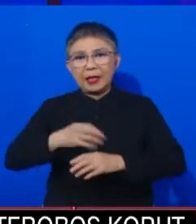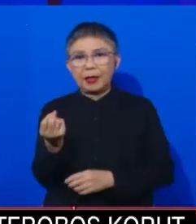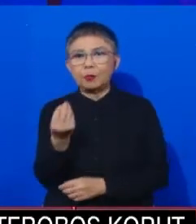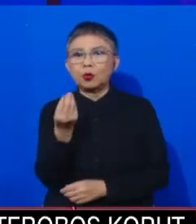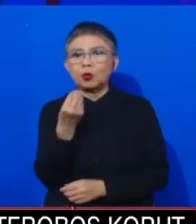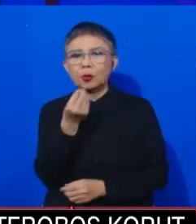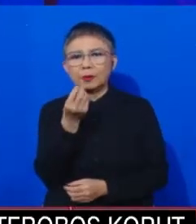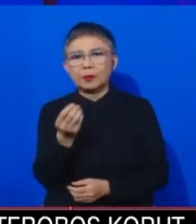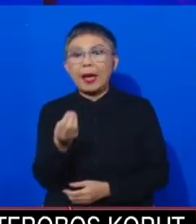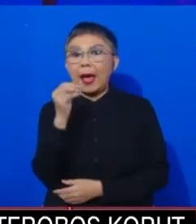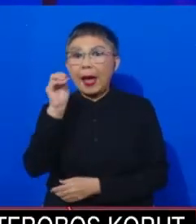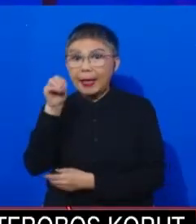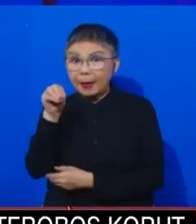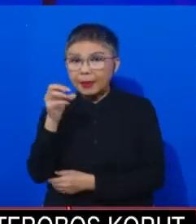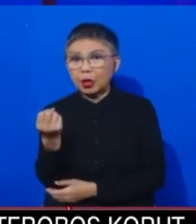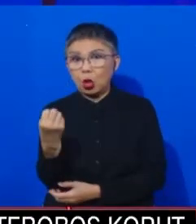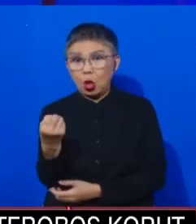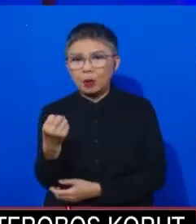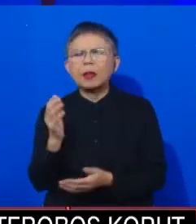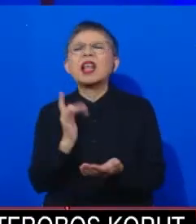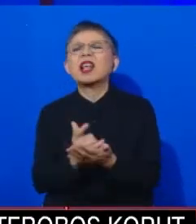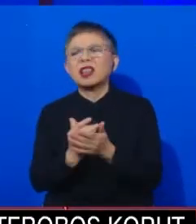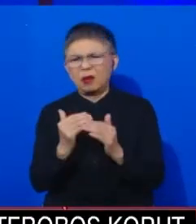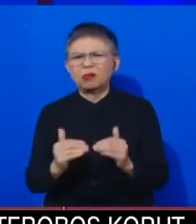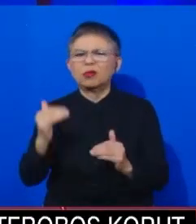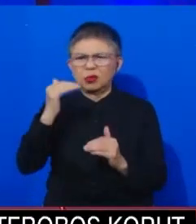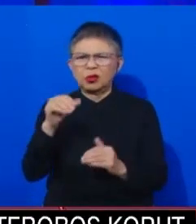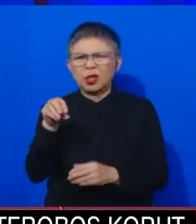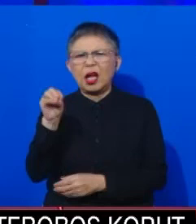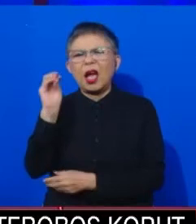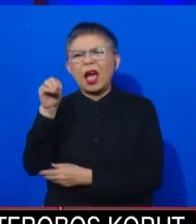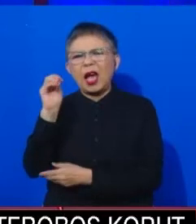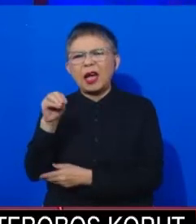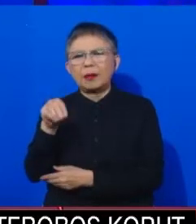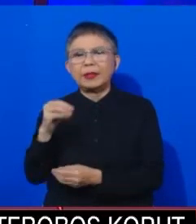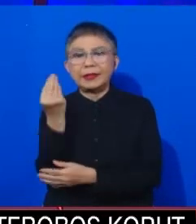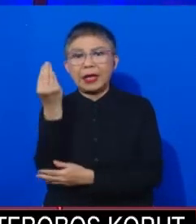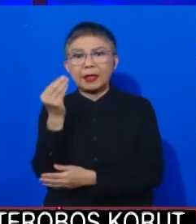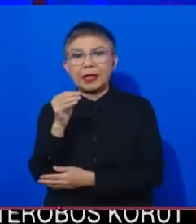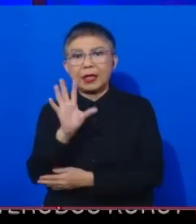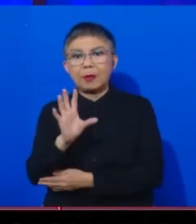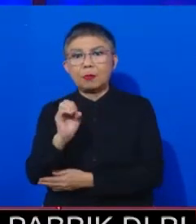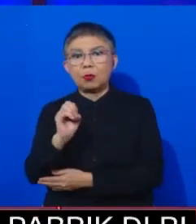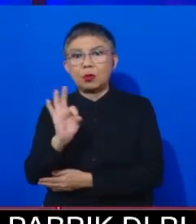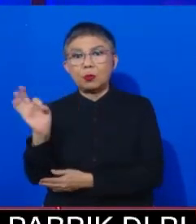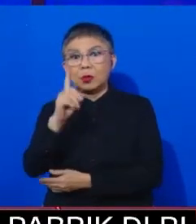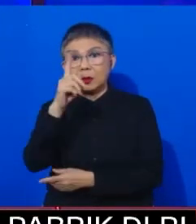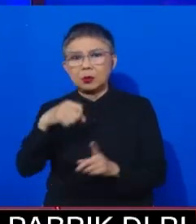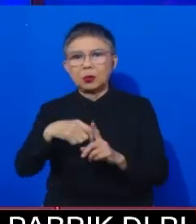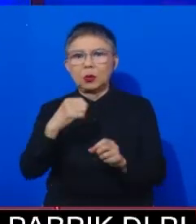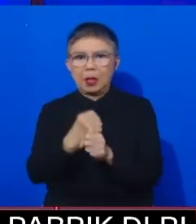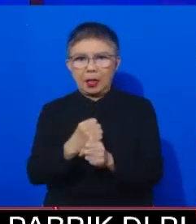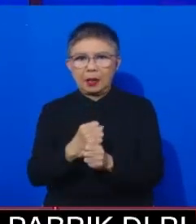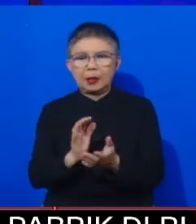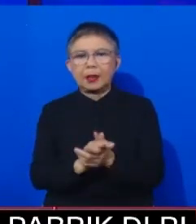kebutuhan pokok termasuk ayam dan telur masih tinggi. Harga ayam potong di Jakarta tembus Rp50.000 per kilogram